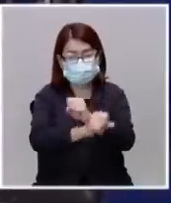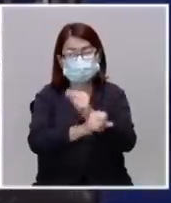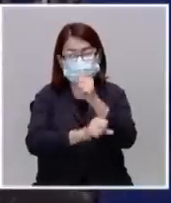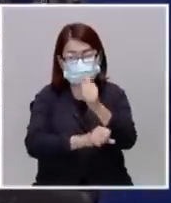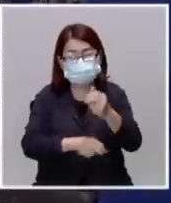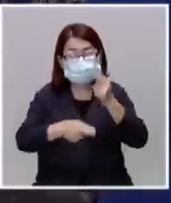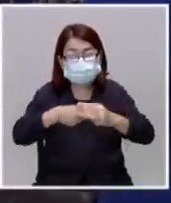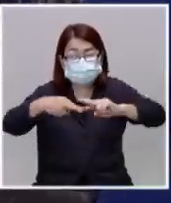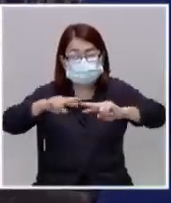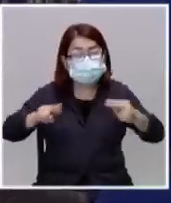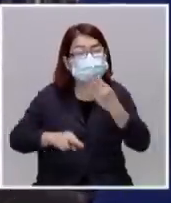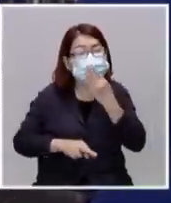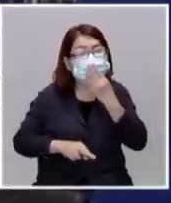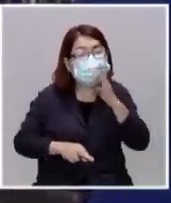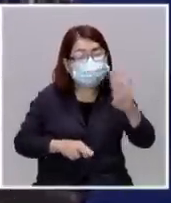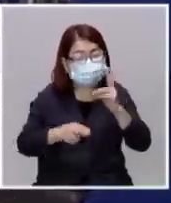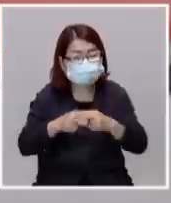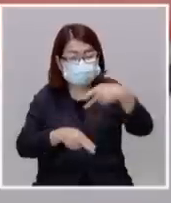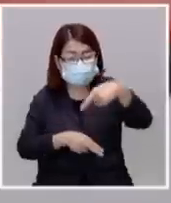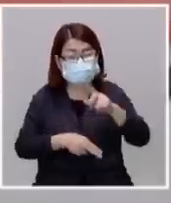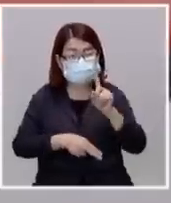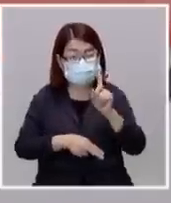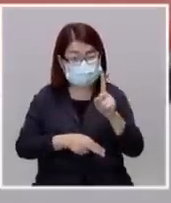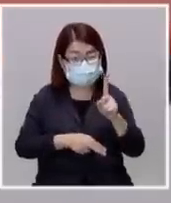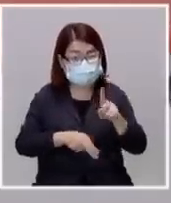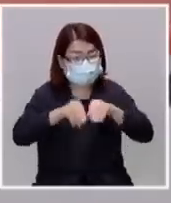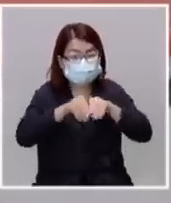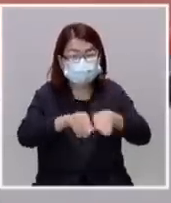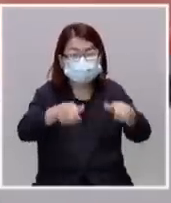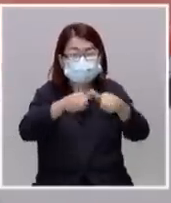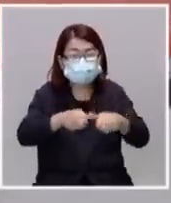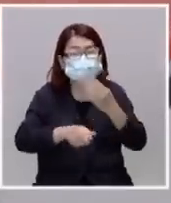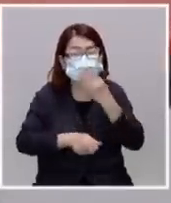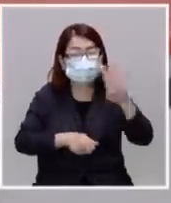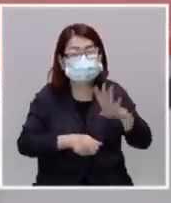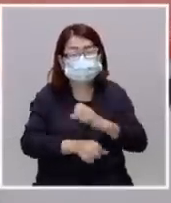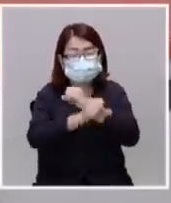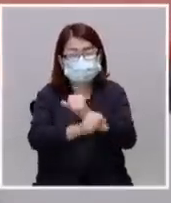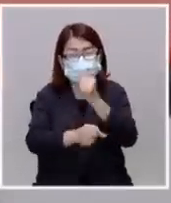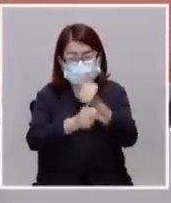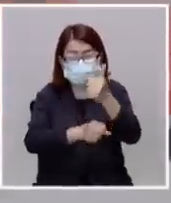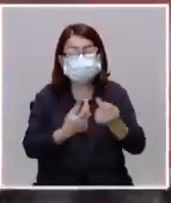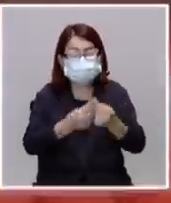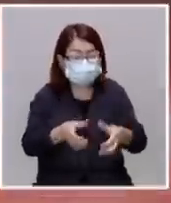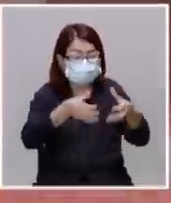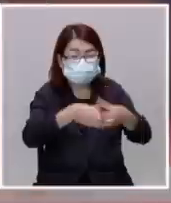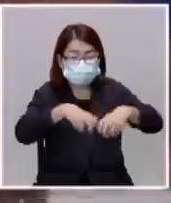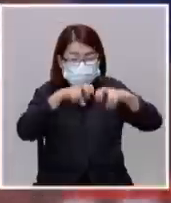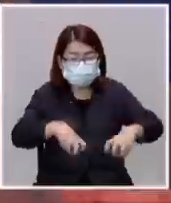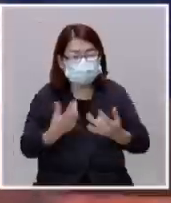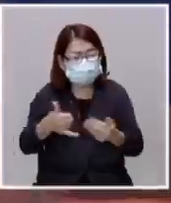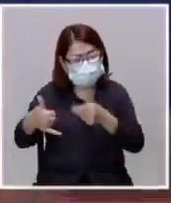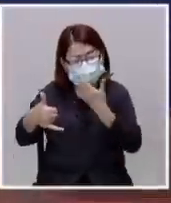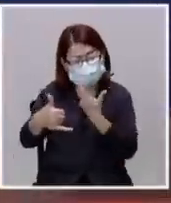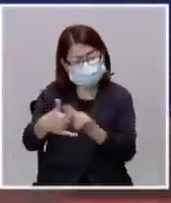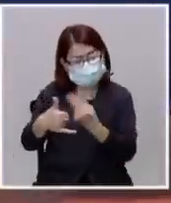ล P1 ได้ด้วยเนื่องจากเป็นสายพันธุ์ที่ระบาดอยู่ในบราซิลอย่างไรก็ตามค่ะทีมวิจัยก็ยังคงต้องติดตามผลไปอีก1ปีเพื่อห